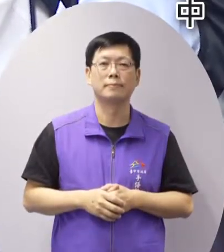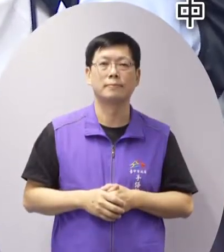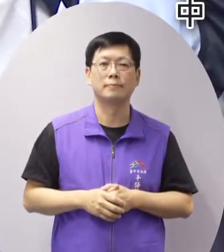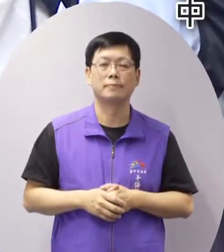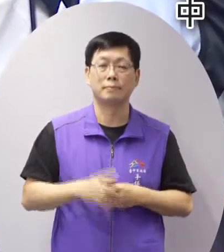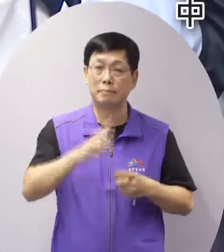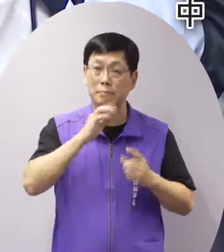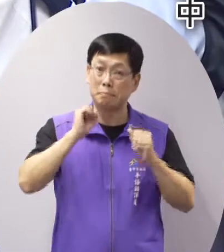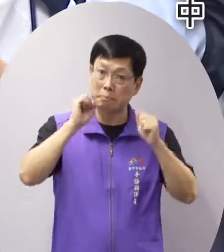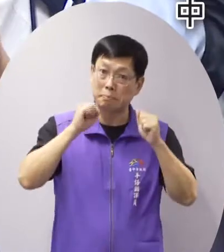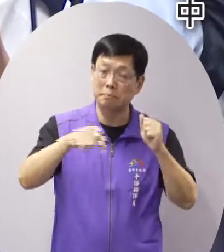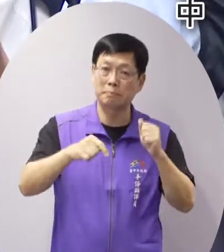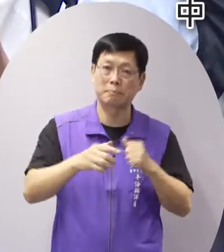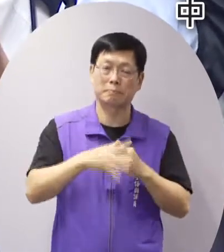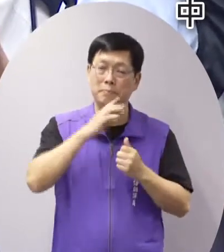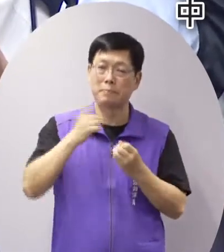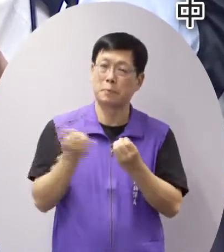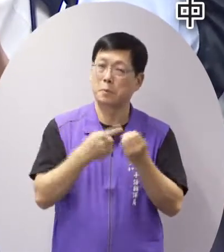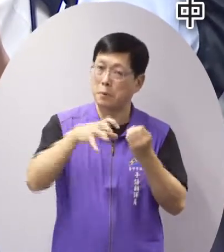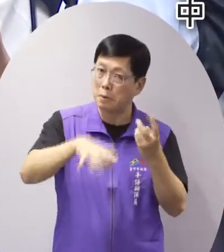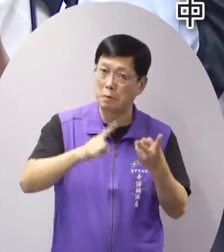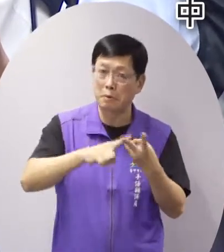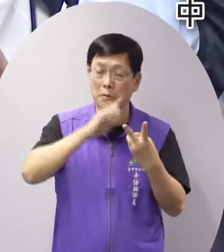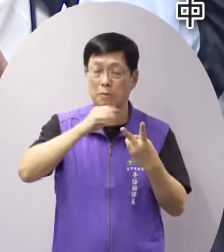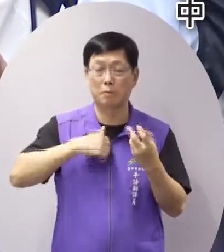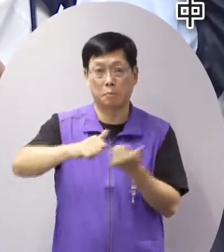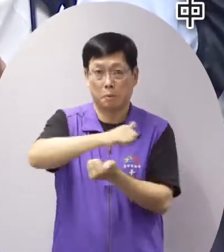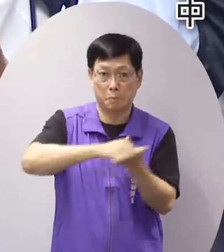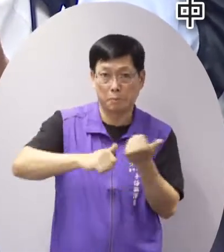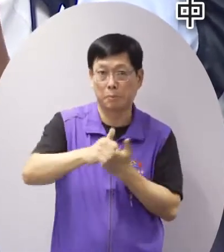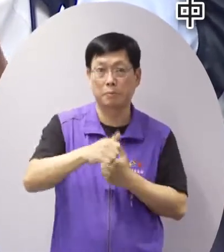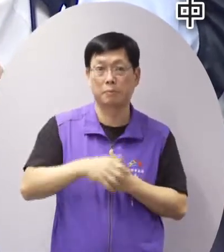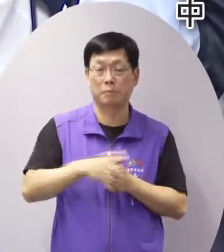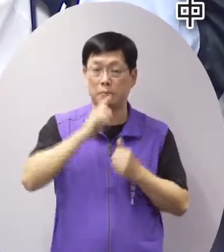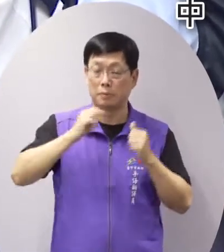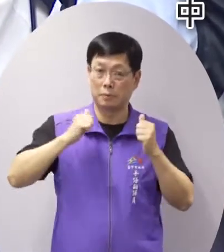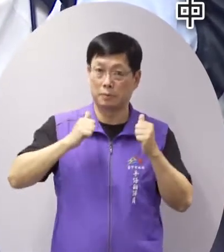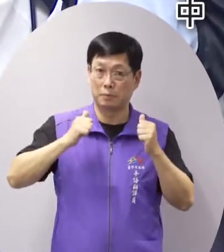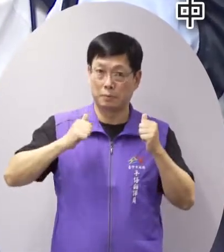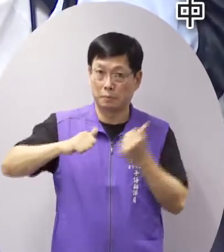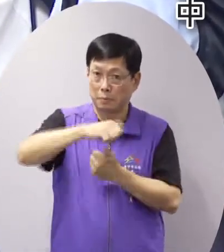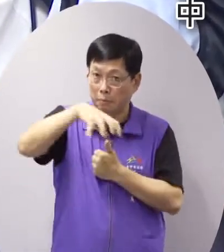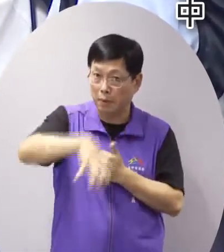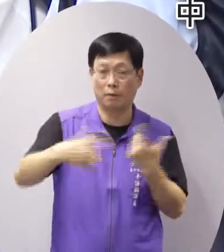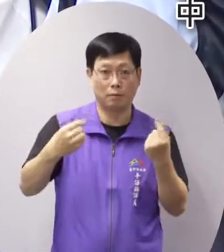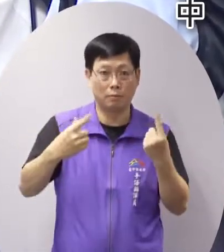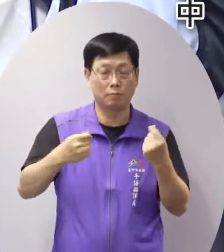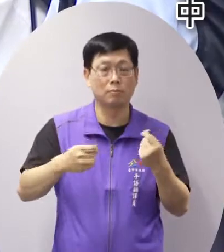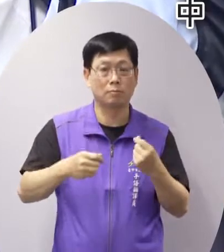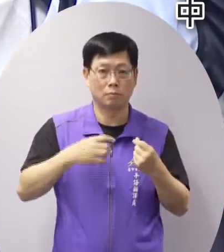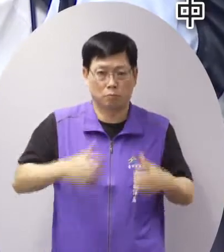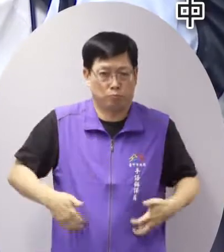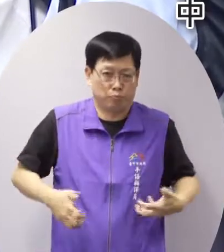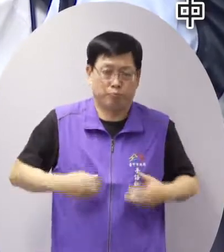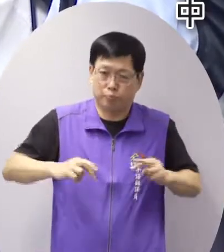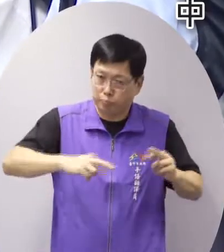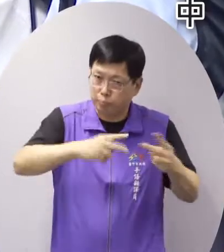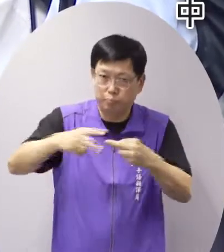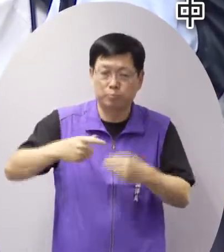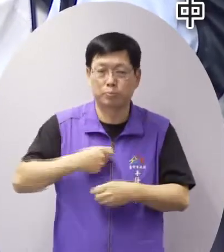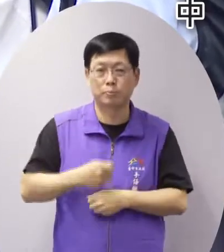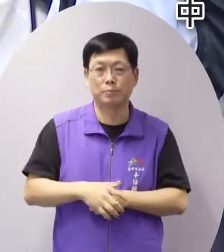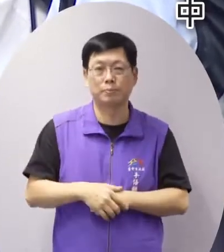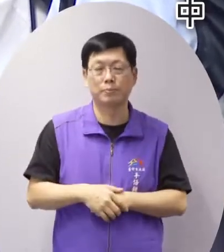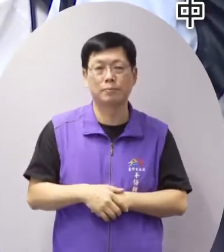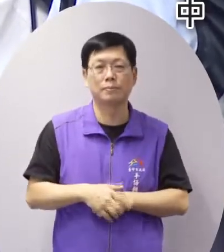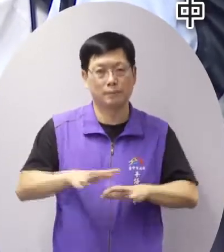运动的部分，我们对棒球场啊、风雨操场啊等等的运动场的部分哈，有些急迫性的要修缮改善的